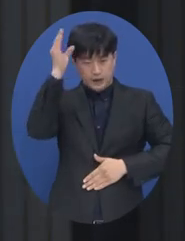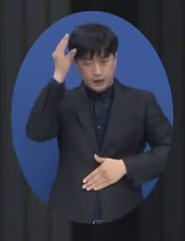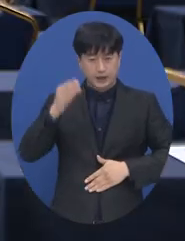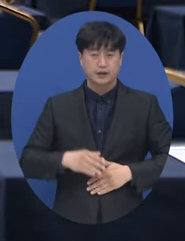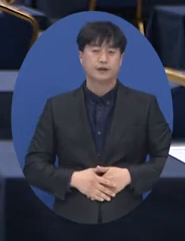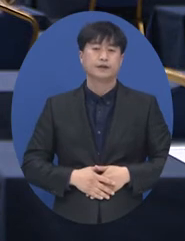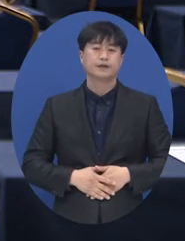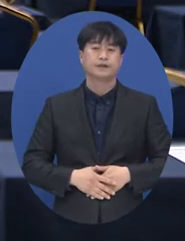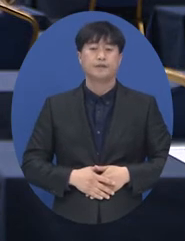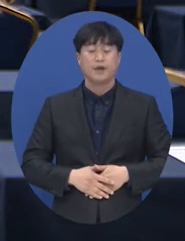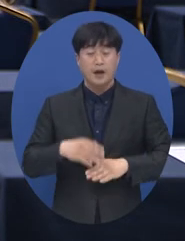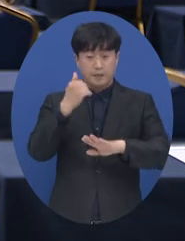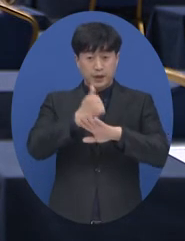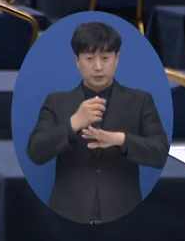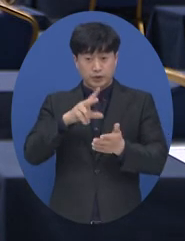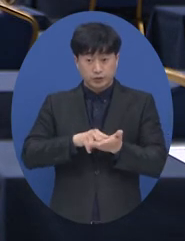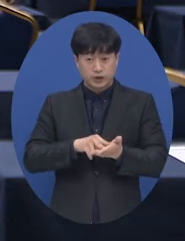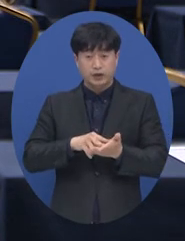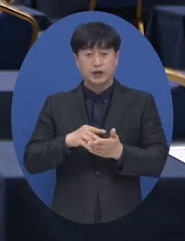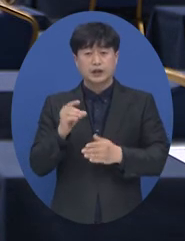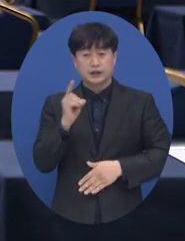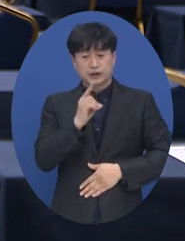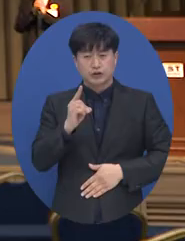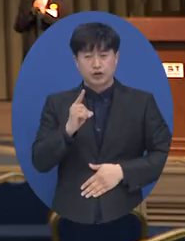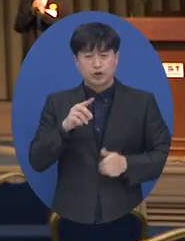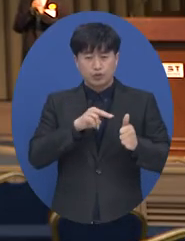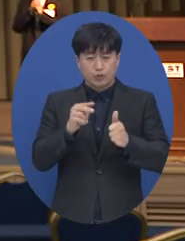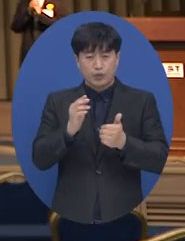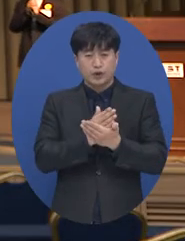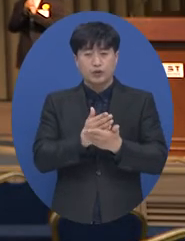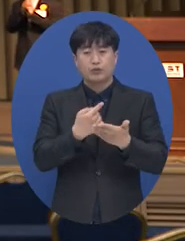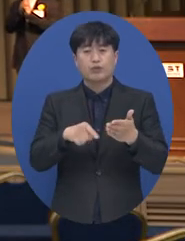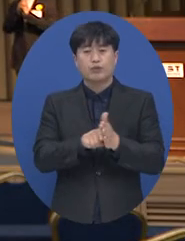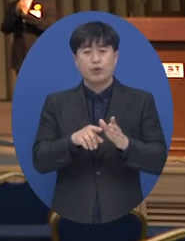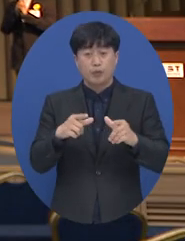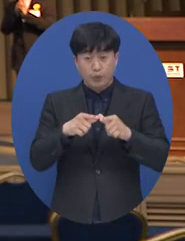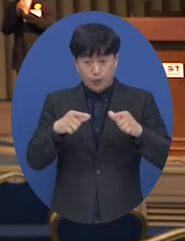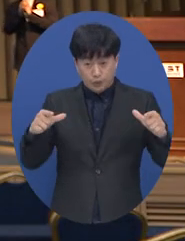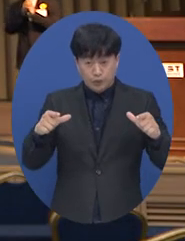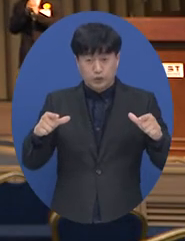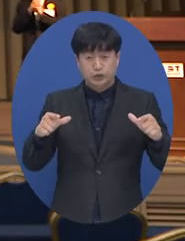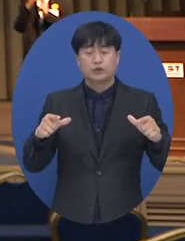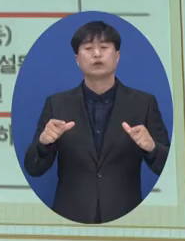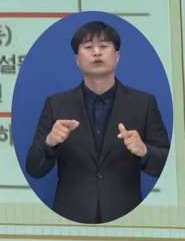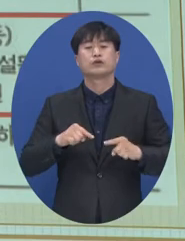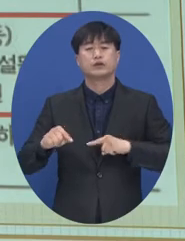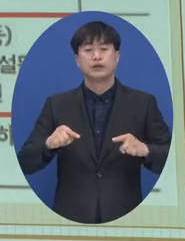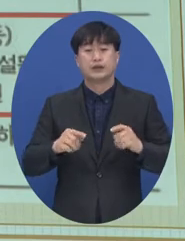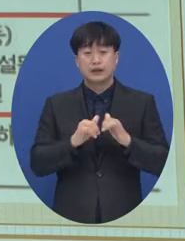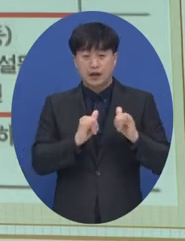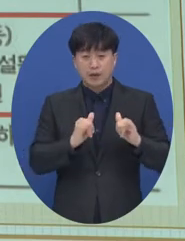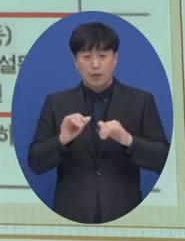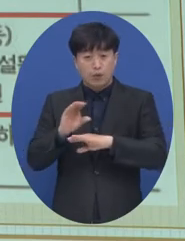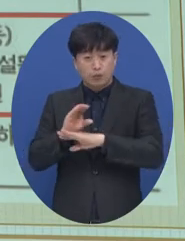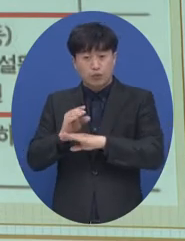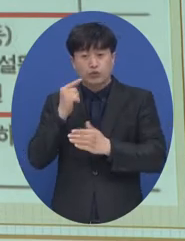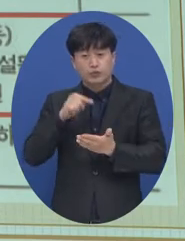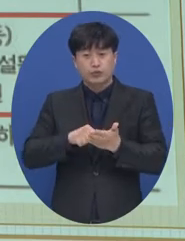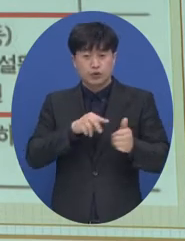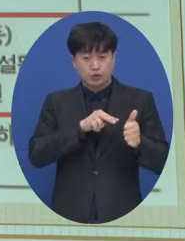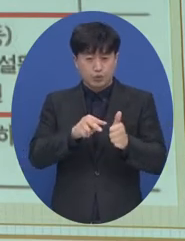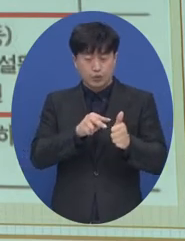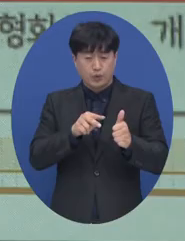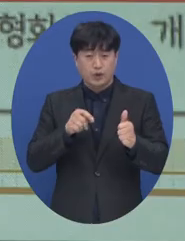있습니다. 마지막 주제는 디지털 정보 공유를 위한 표준화 정책. 사람이나 컴퓨터가 쉽게